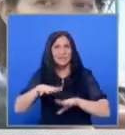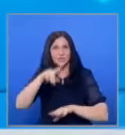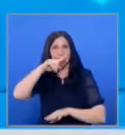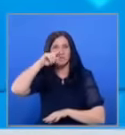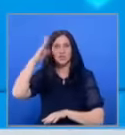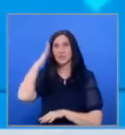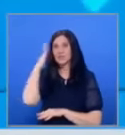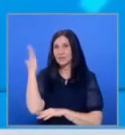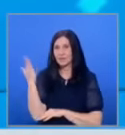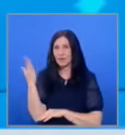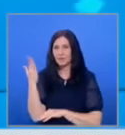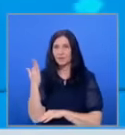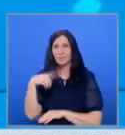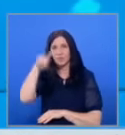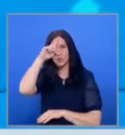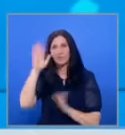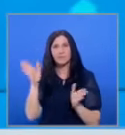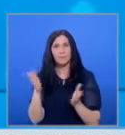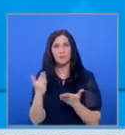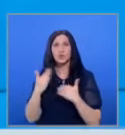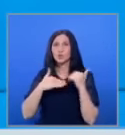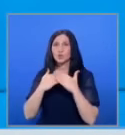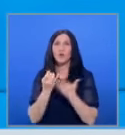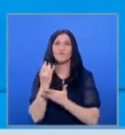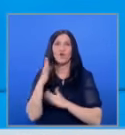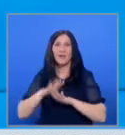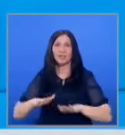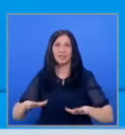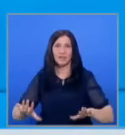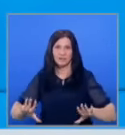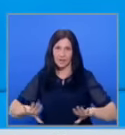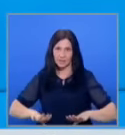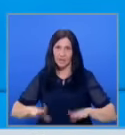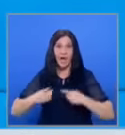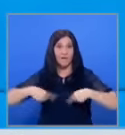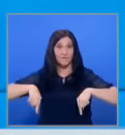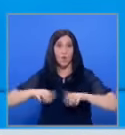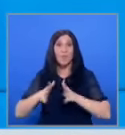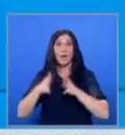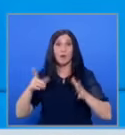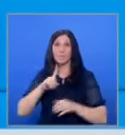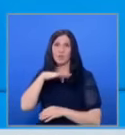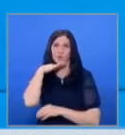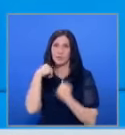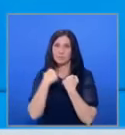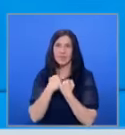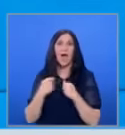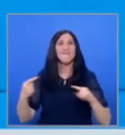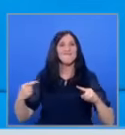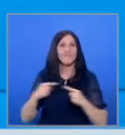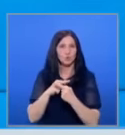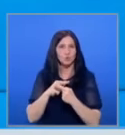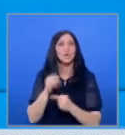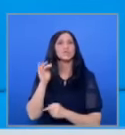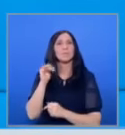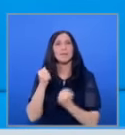страната. А в София започна строителството на нова детска градина в района с най-голям недостиг на места – Витоша. Тя